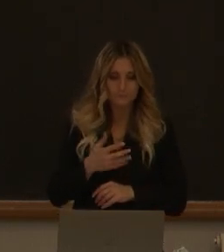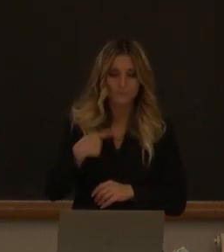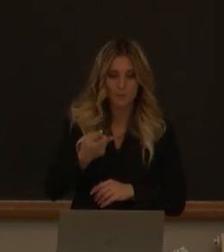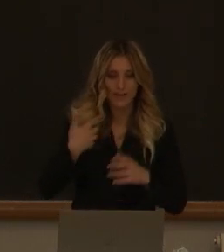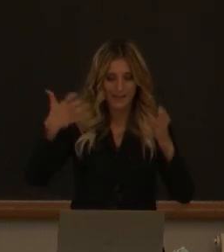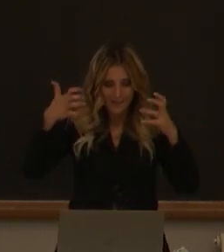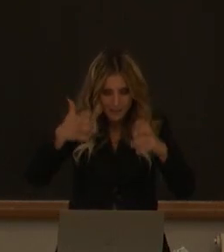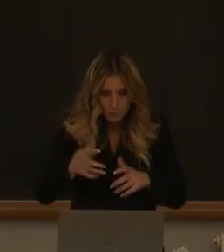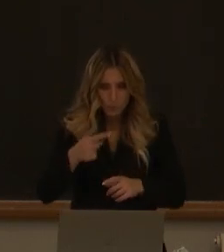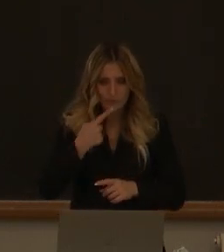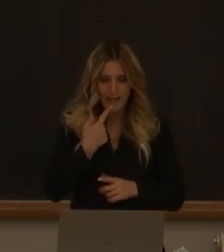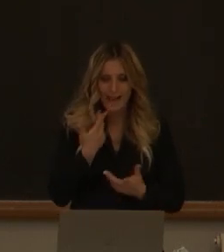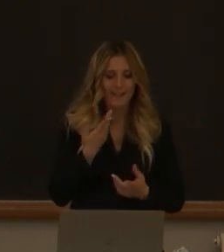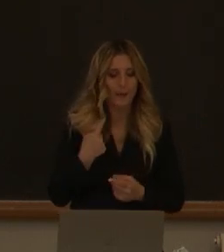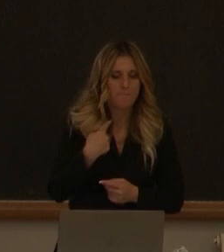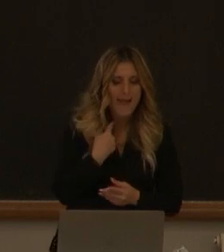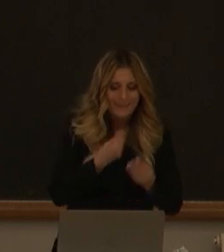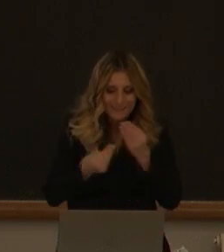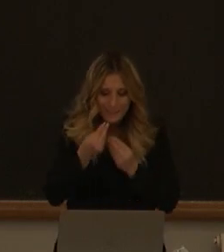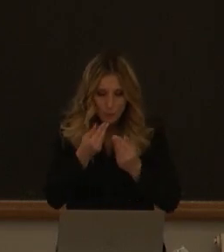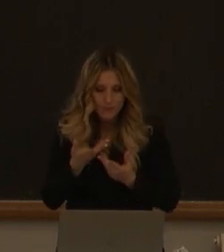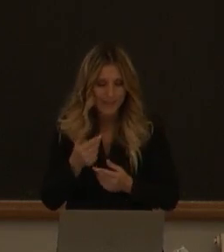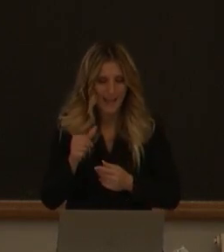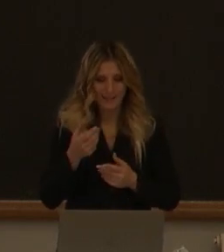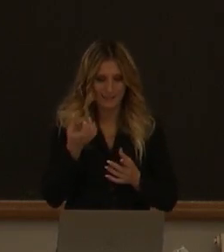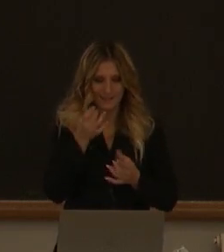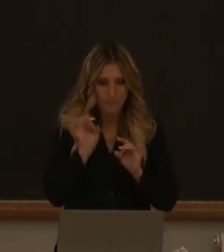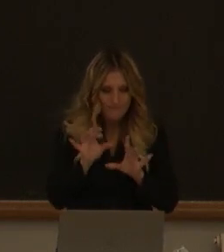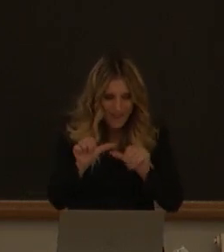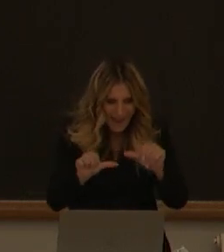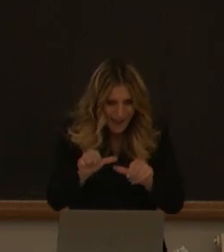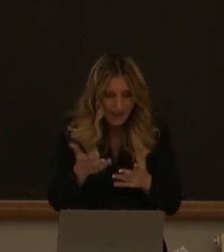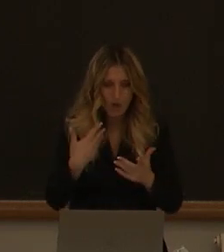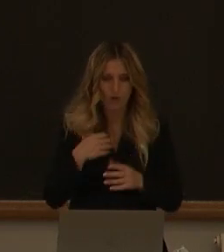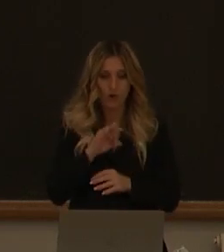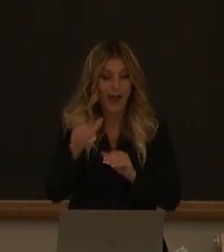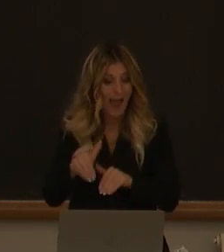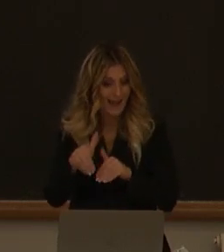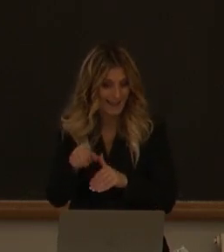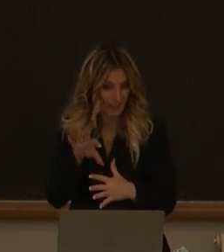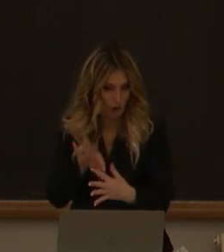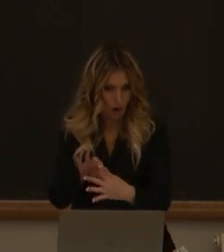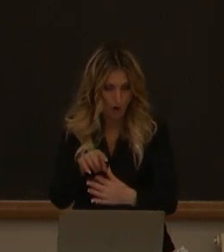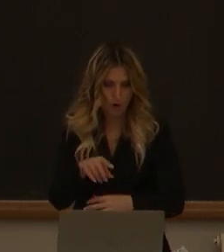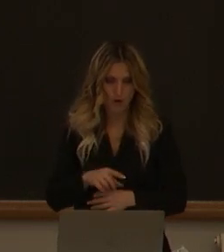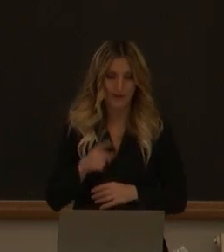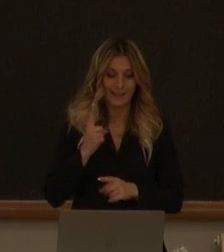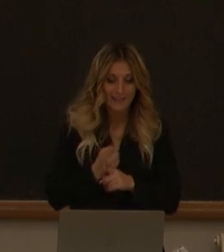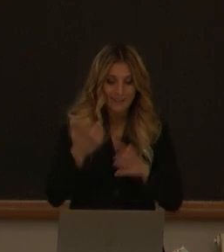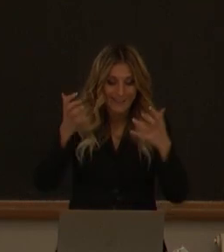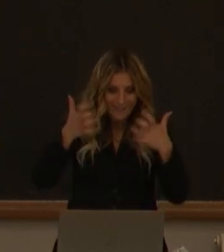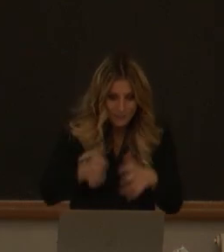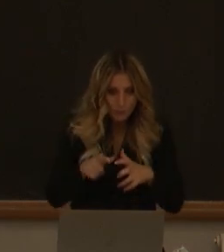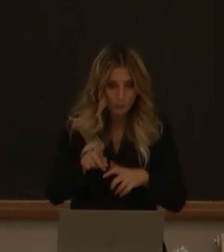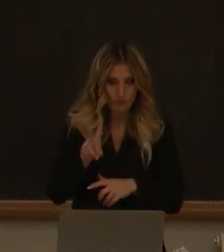di nutrienti, quindi dei fertilizzanti nell'attività agricola, riduzione del 20%